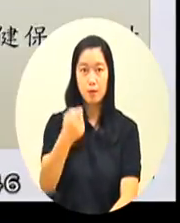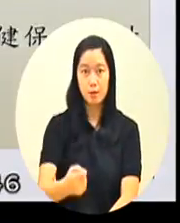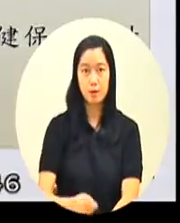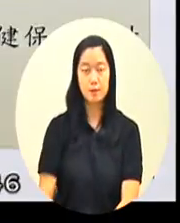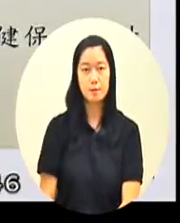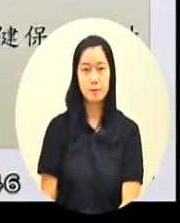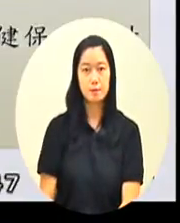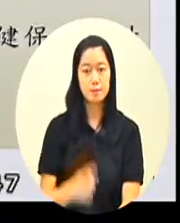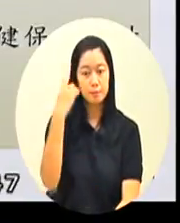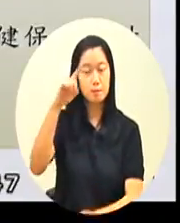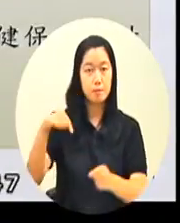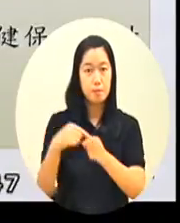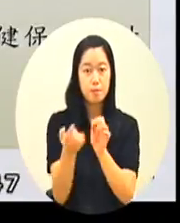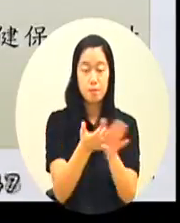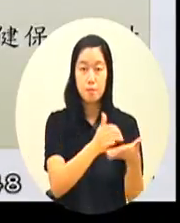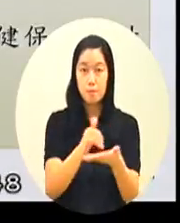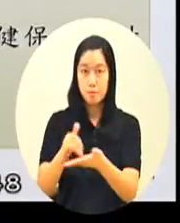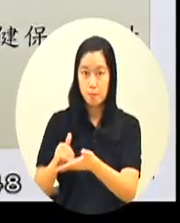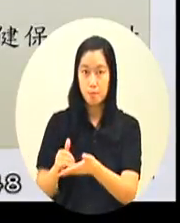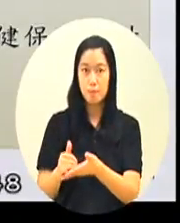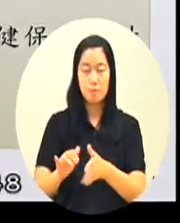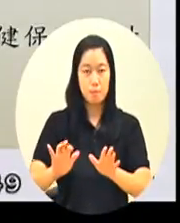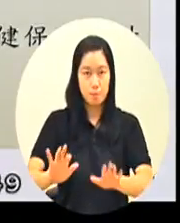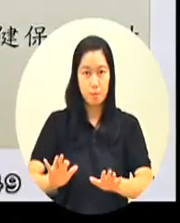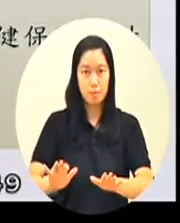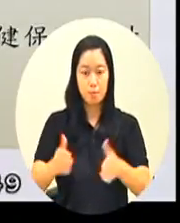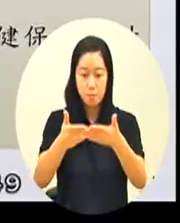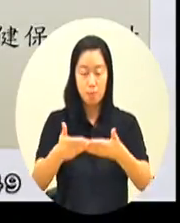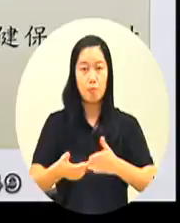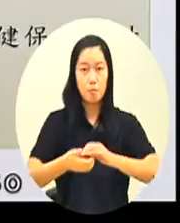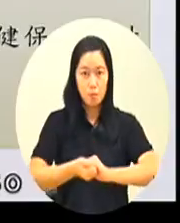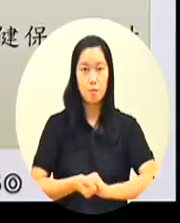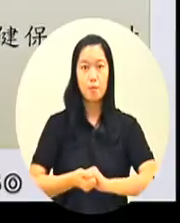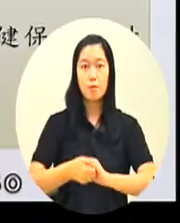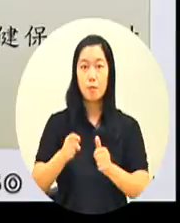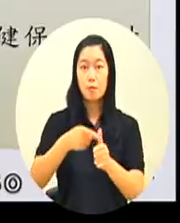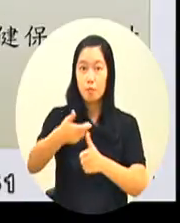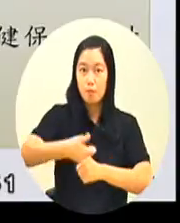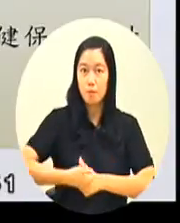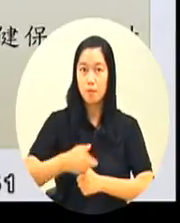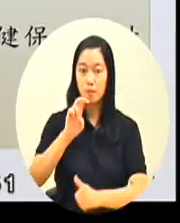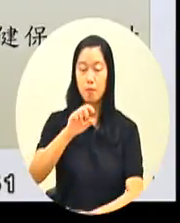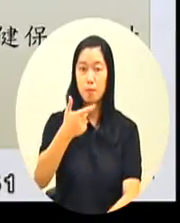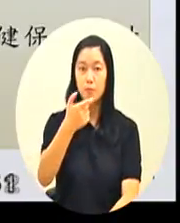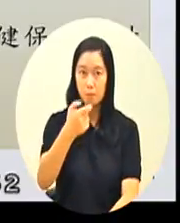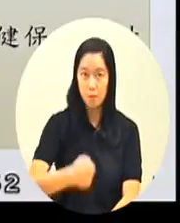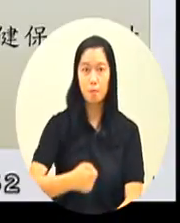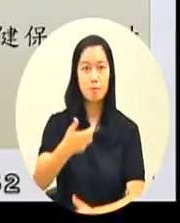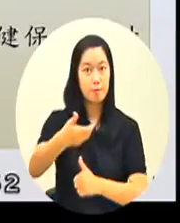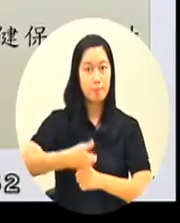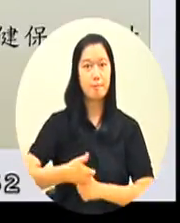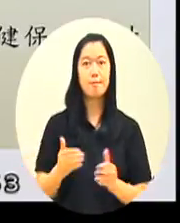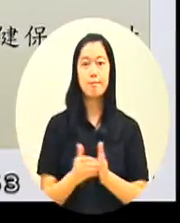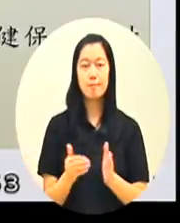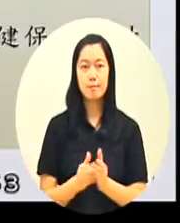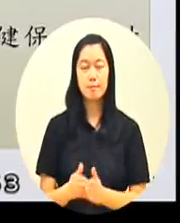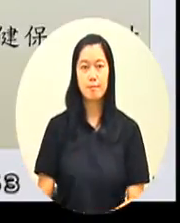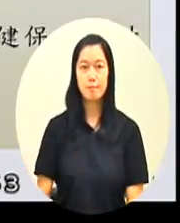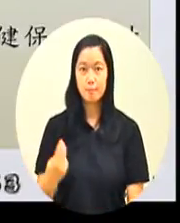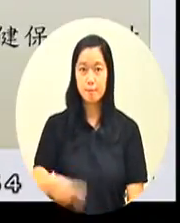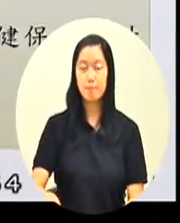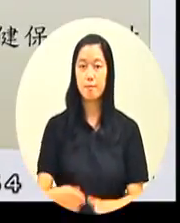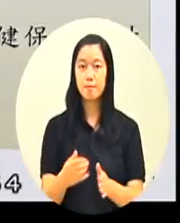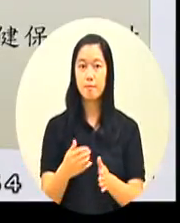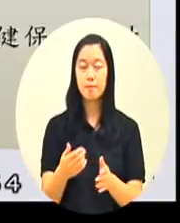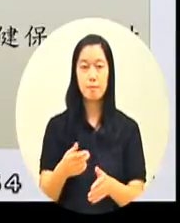在明年度的预算，它已经先核定先给我们26亿多啊，这一项先跟议员做